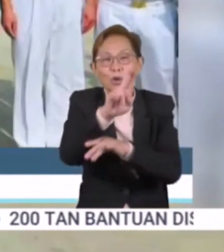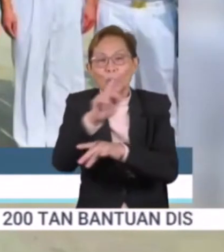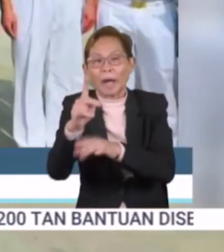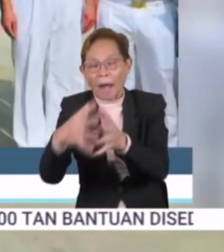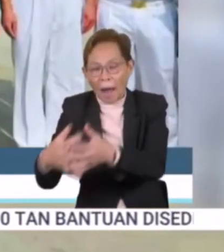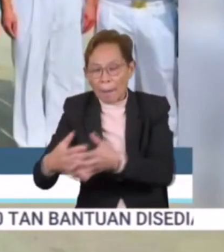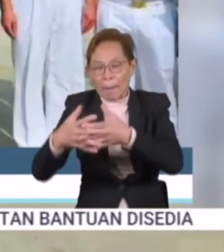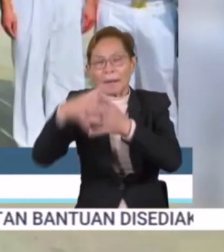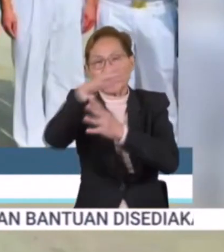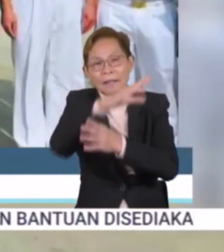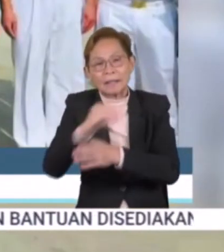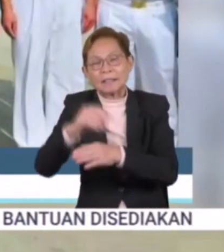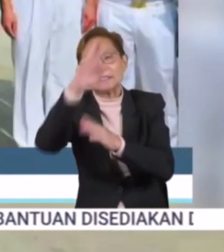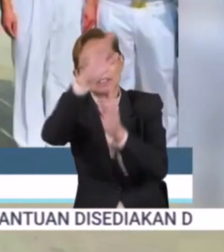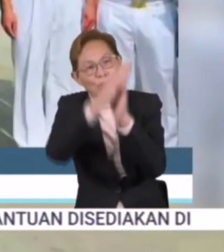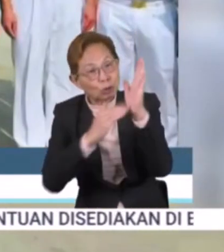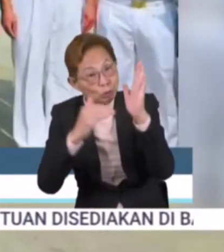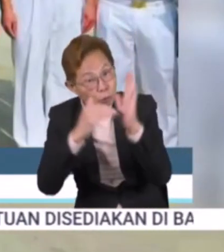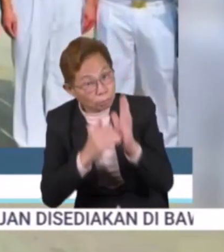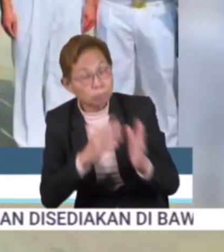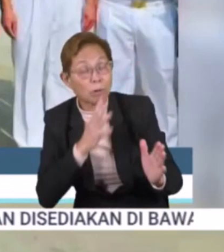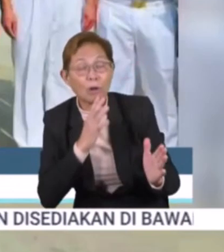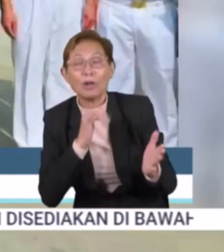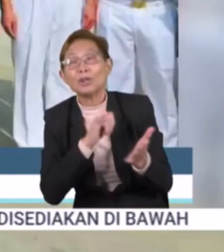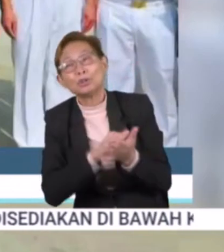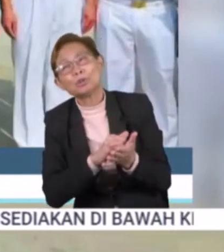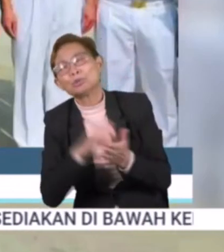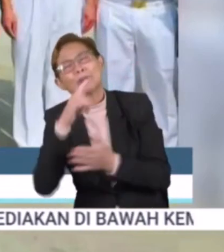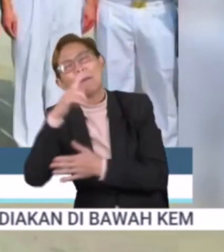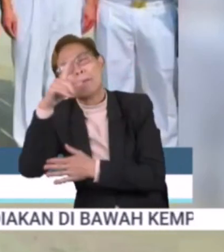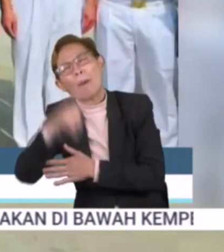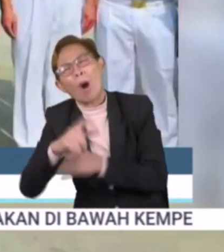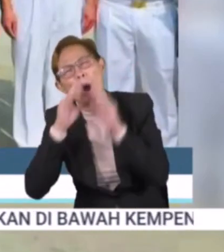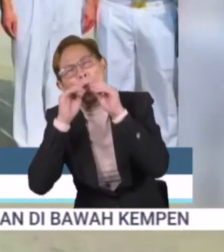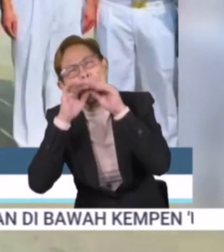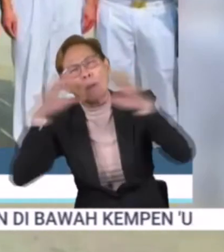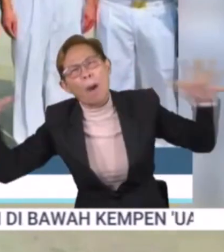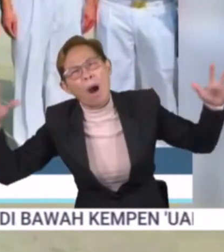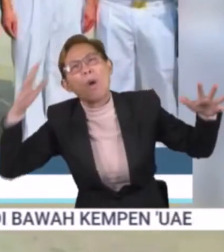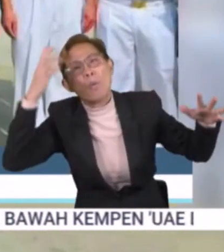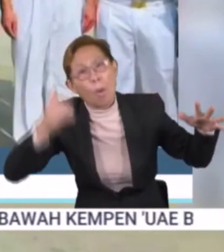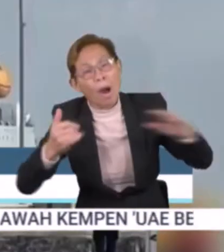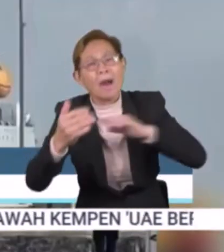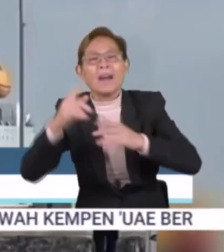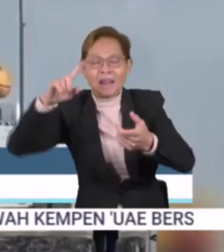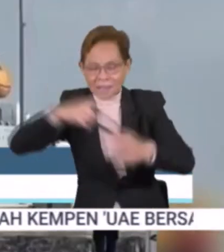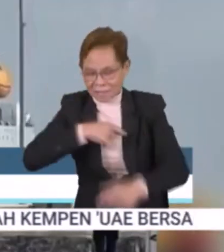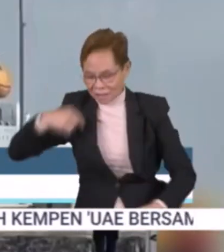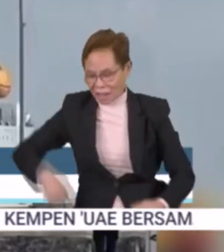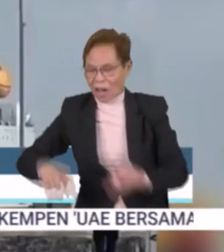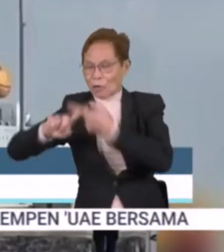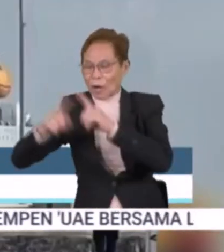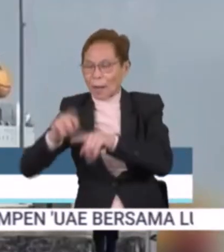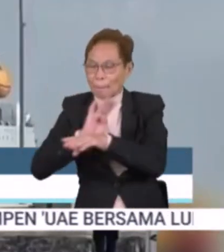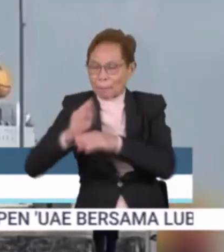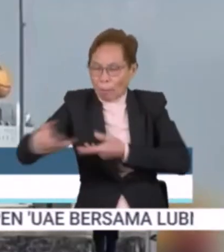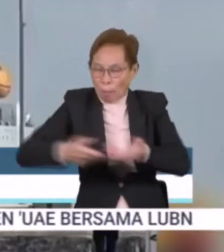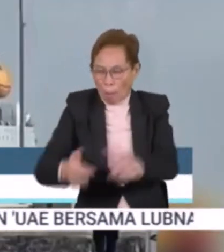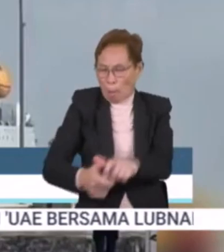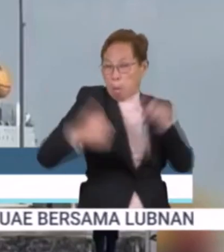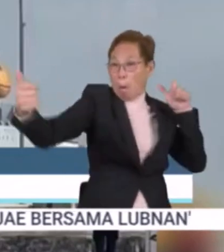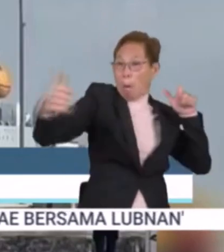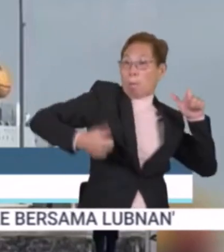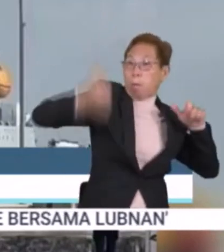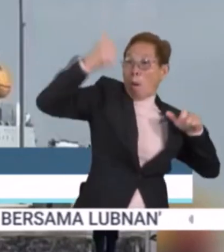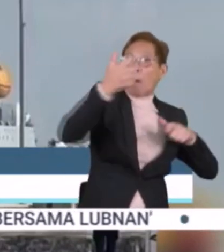Amerika Syarikat dan New Zealand katanya perkara itu tidak perlu diperbesar kerana China Rakan dagangan terbesar Malaysia